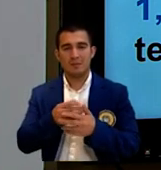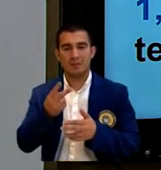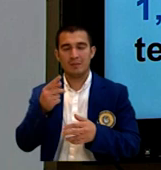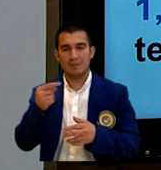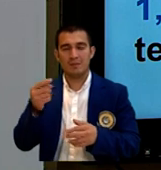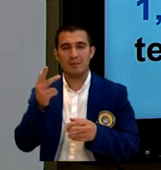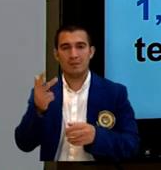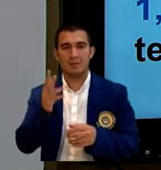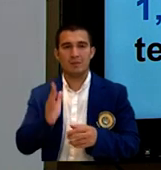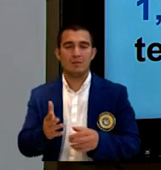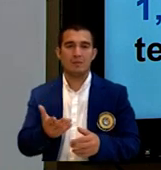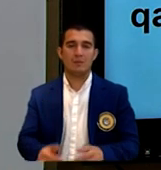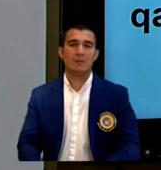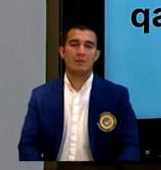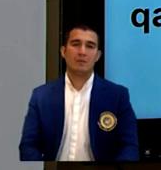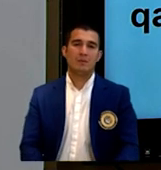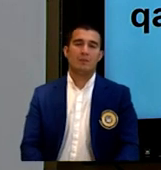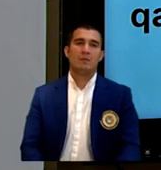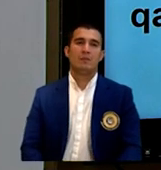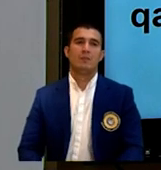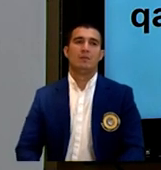molekula to'g'ri kelar ekan.